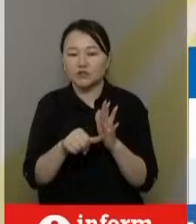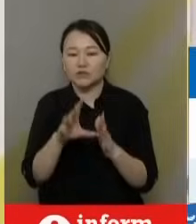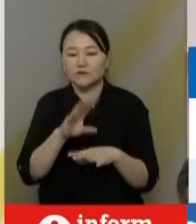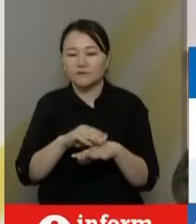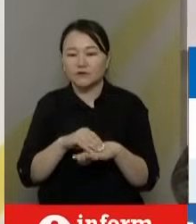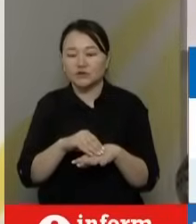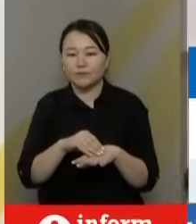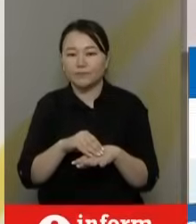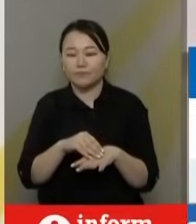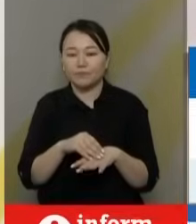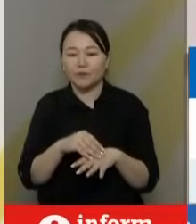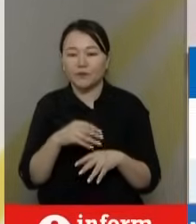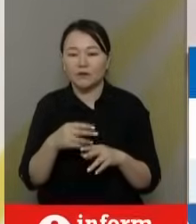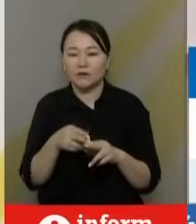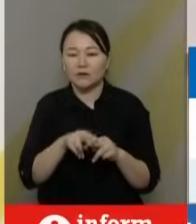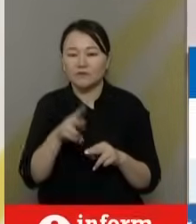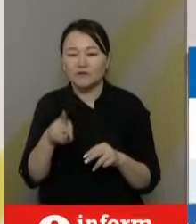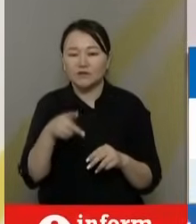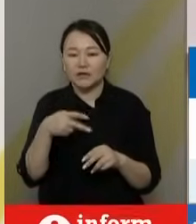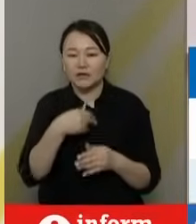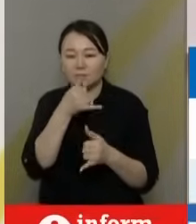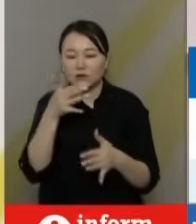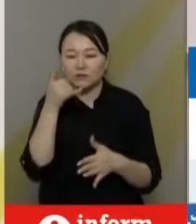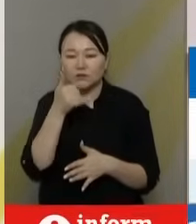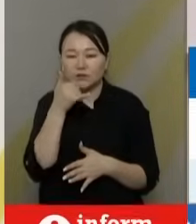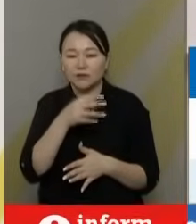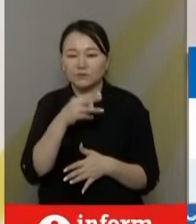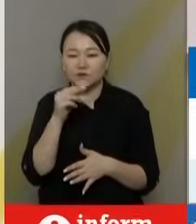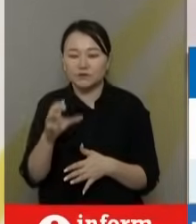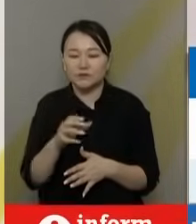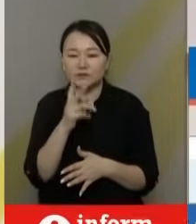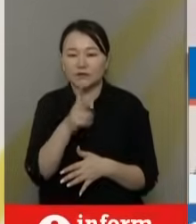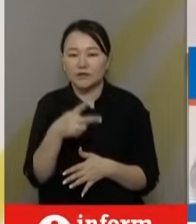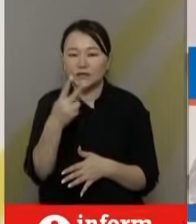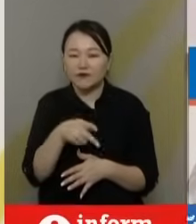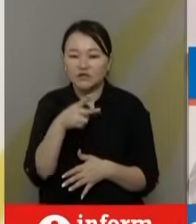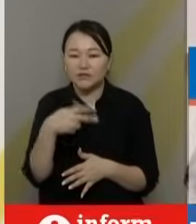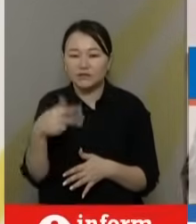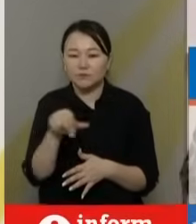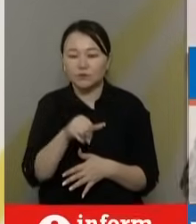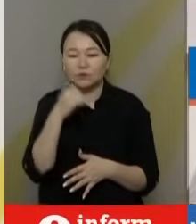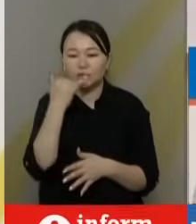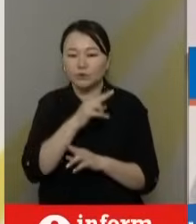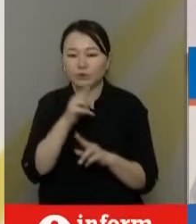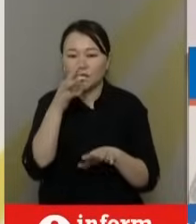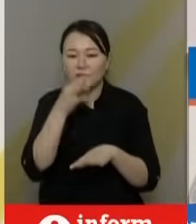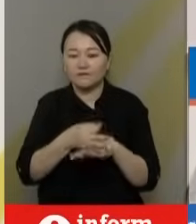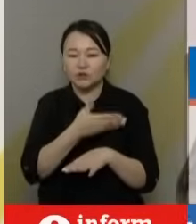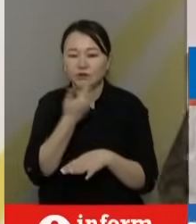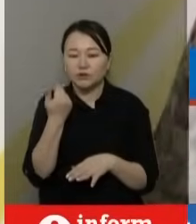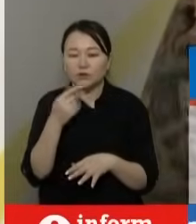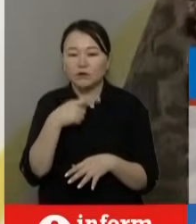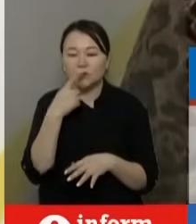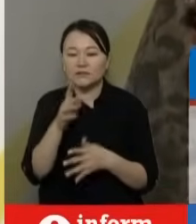вечера. До этого я 2 часа не могла дозвониться до МЧС. 2,5 почти. Звонила, трубку не берут.